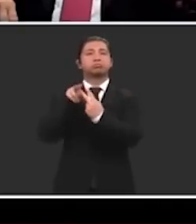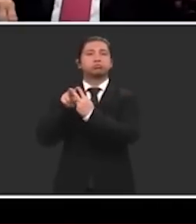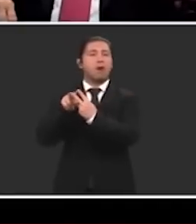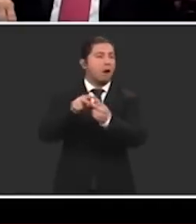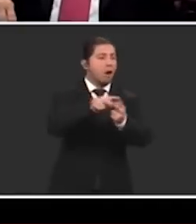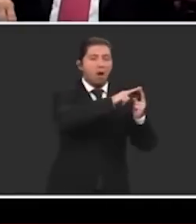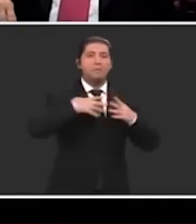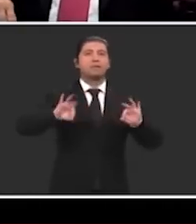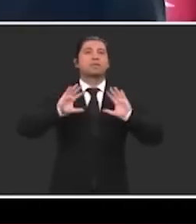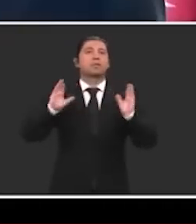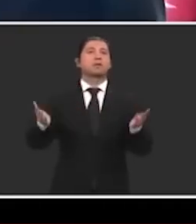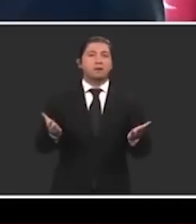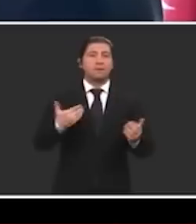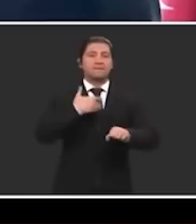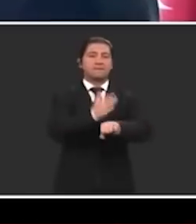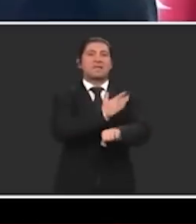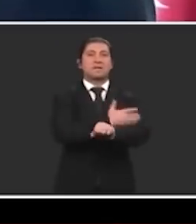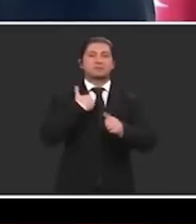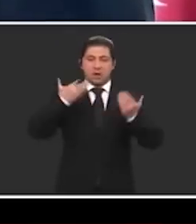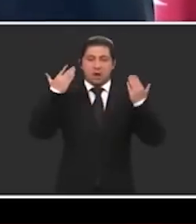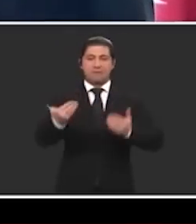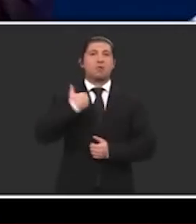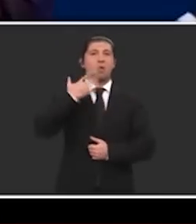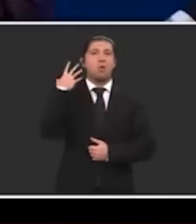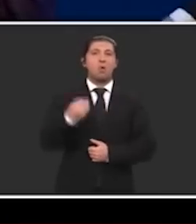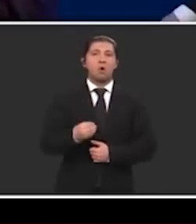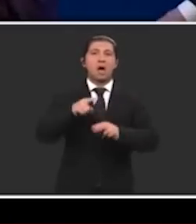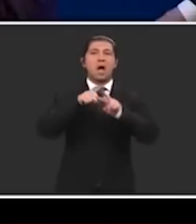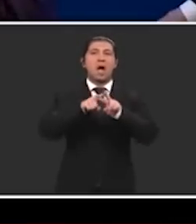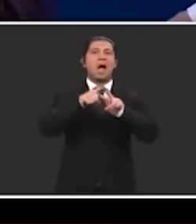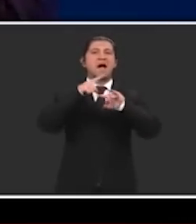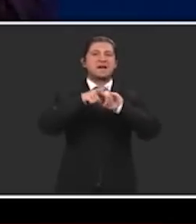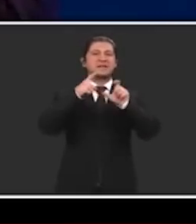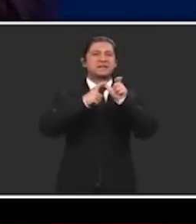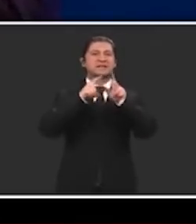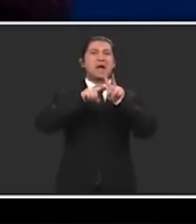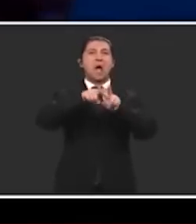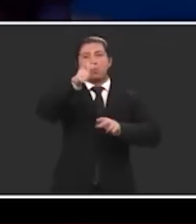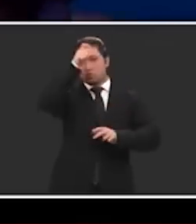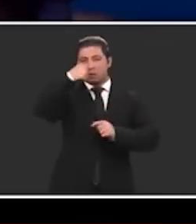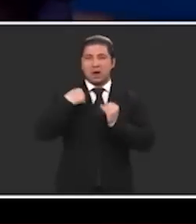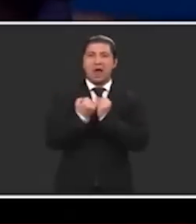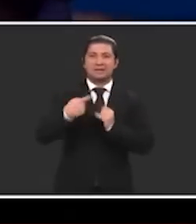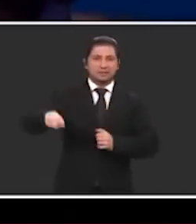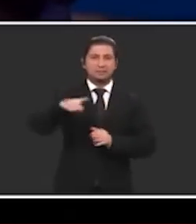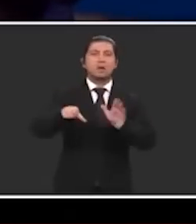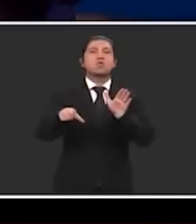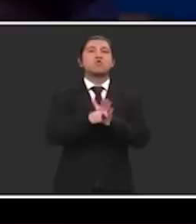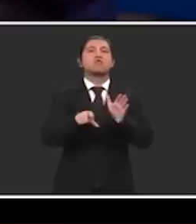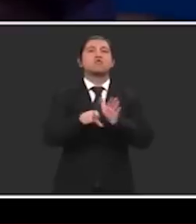gerçekleştirdik. Vatandaşlığımıza kabul ettiğimiz Ahıska Türk'ü kardeşlerimize